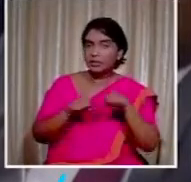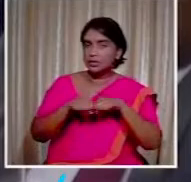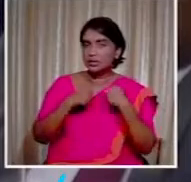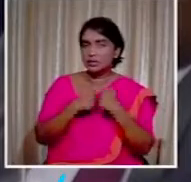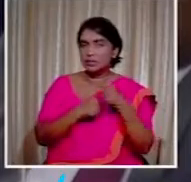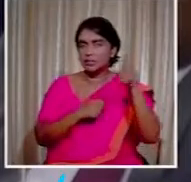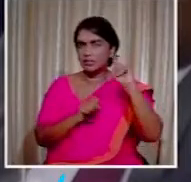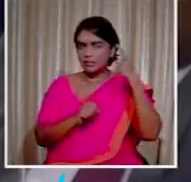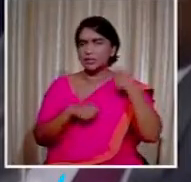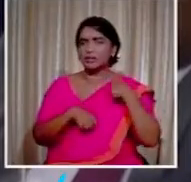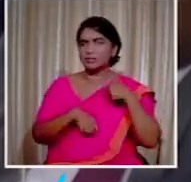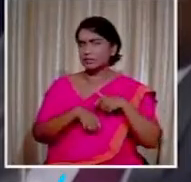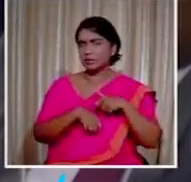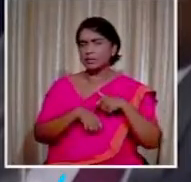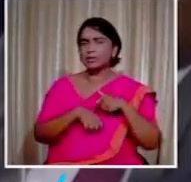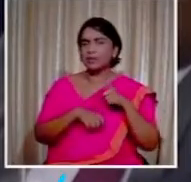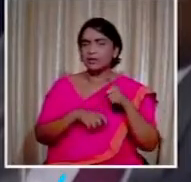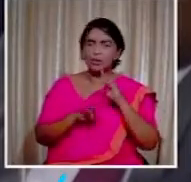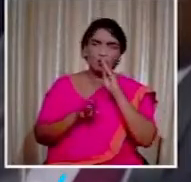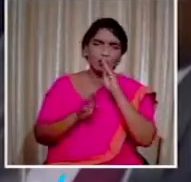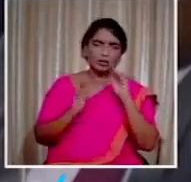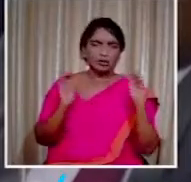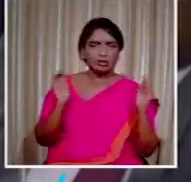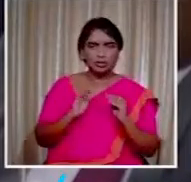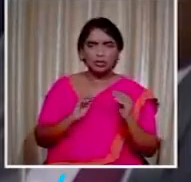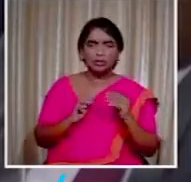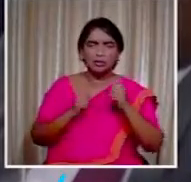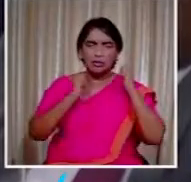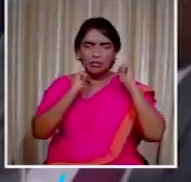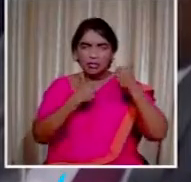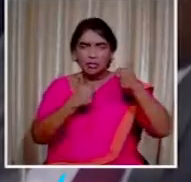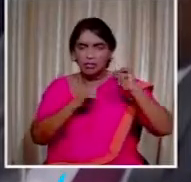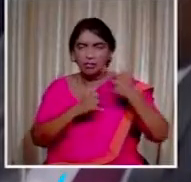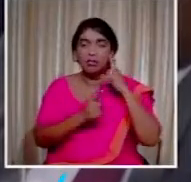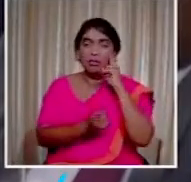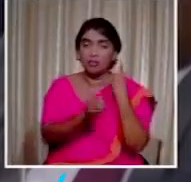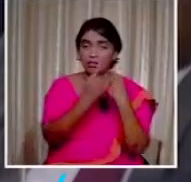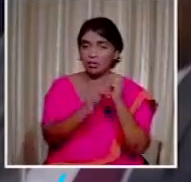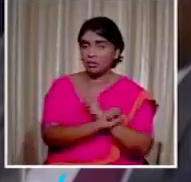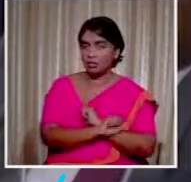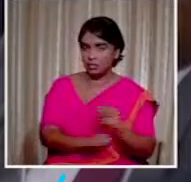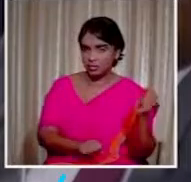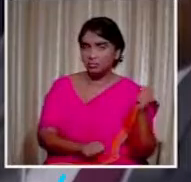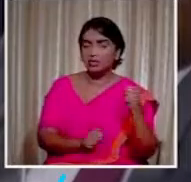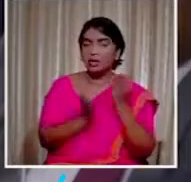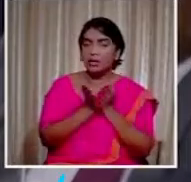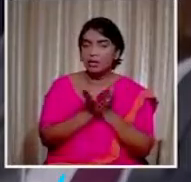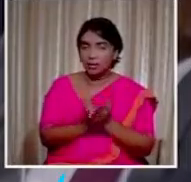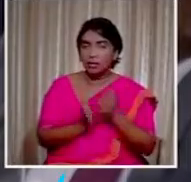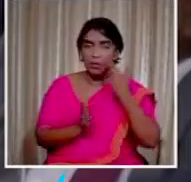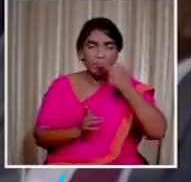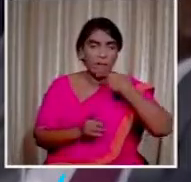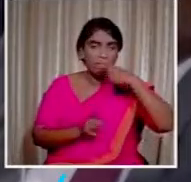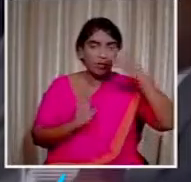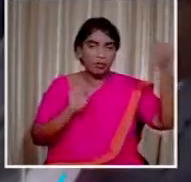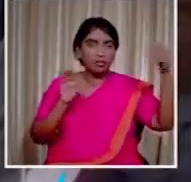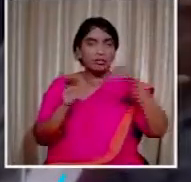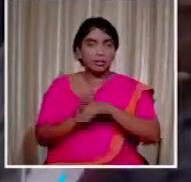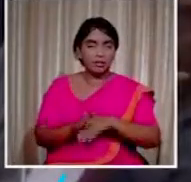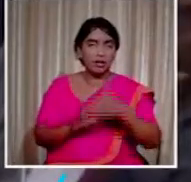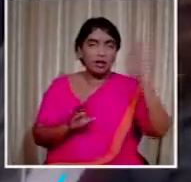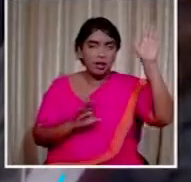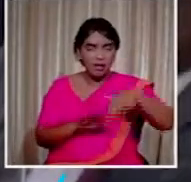නිසා අපිට අඩුමතරමේ ප්‍රමිතිය පිළිබඳව අධ්‍යයනයක් කරන්නේ නැතුව ඒ නෞකාව අපේ මුහුදු සීමාවට ඇතුළත් වෙන්නේ